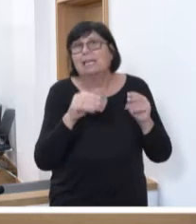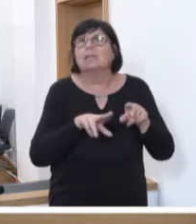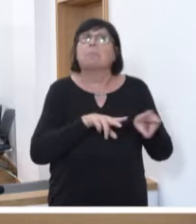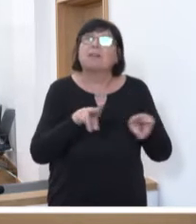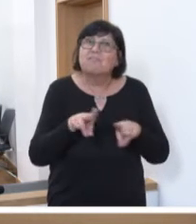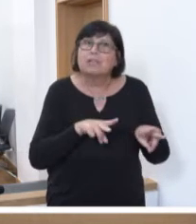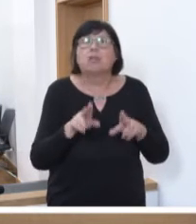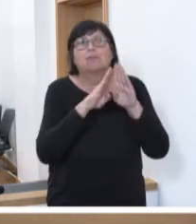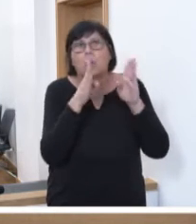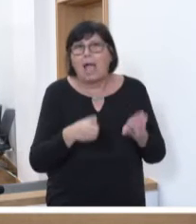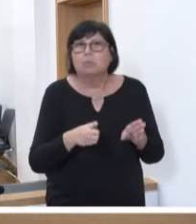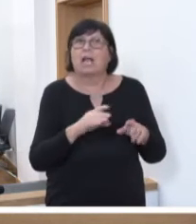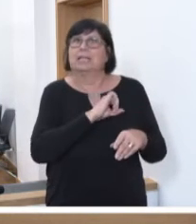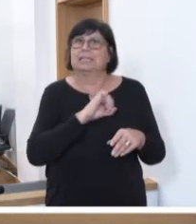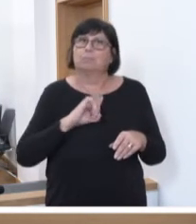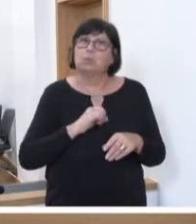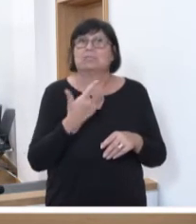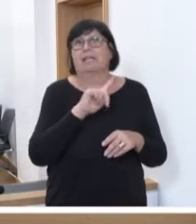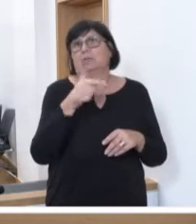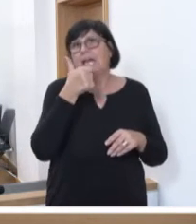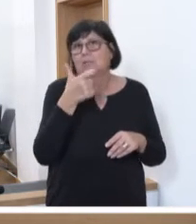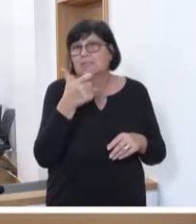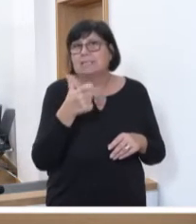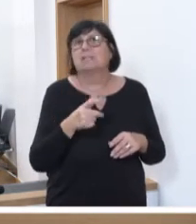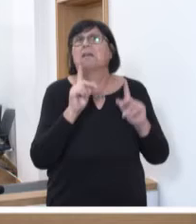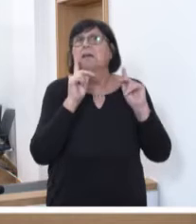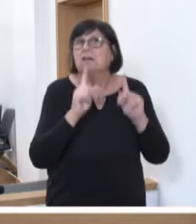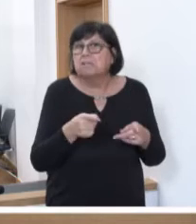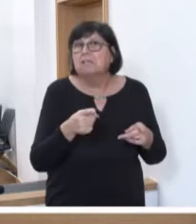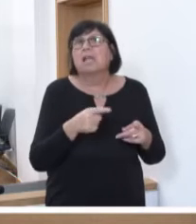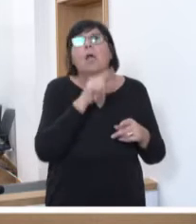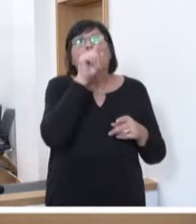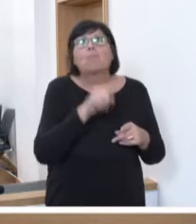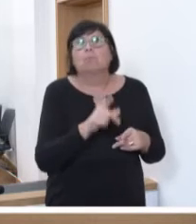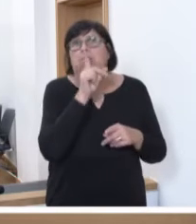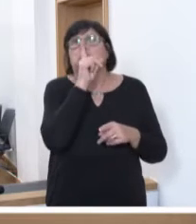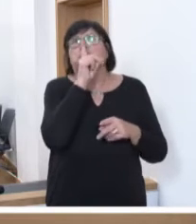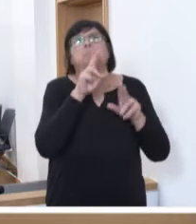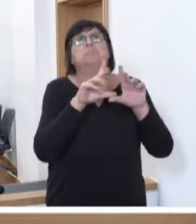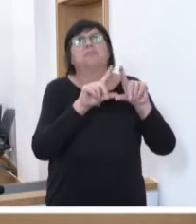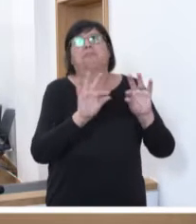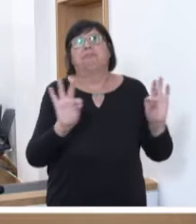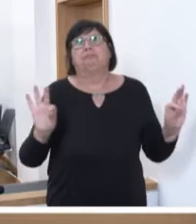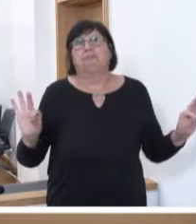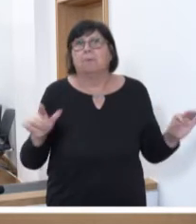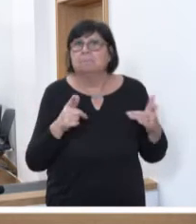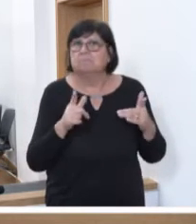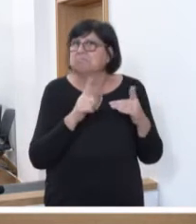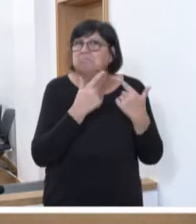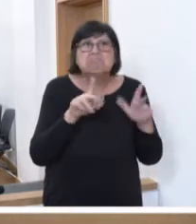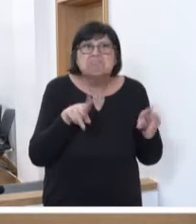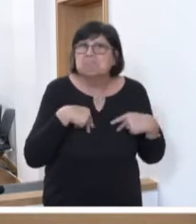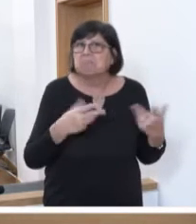des Haushalts des Bundes 2021 kamen sozusagen die Monate des stillen Schweigens. Denn weder dem